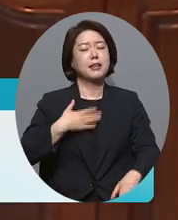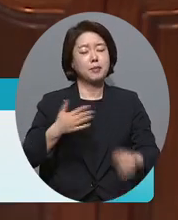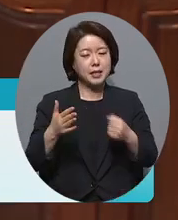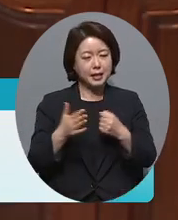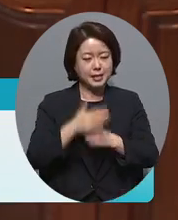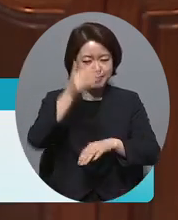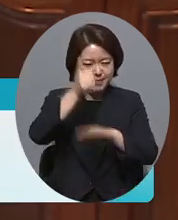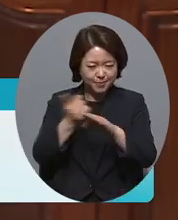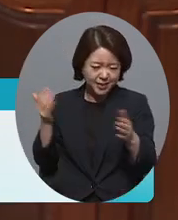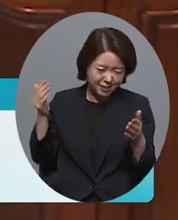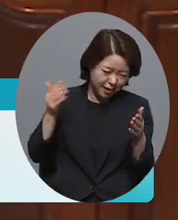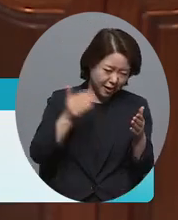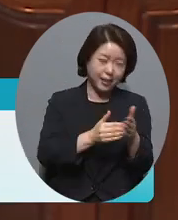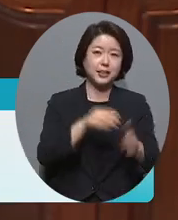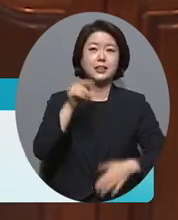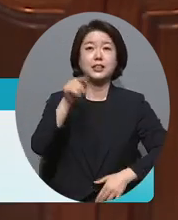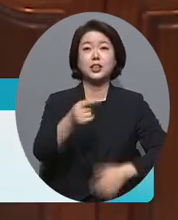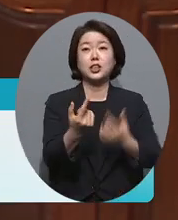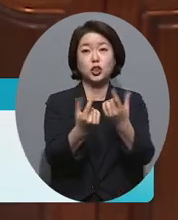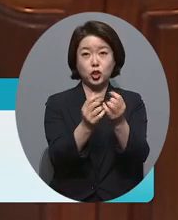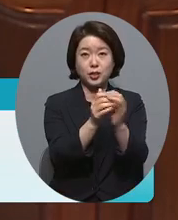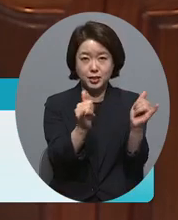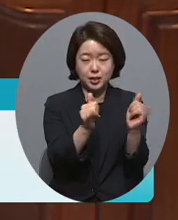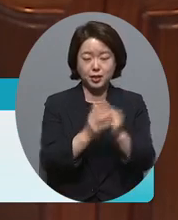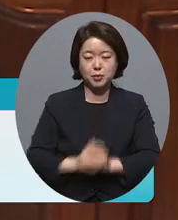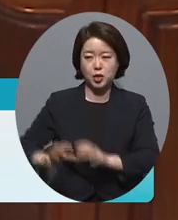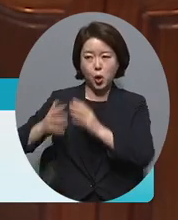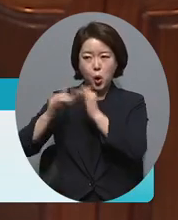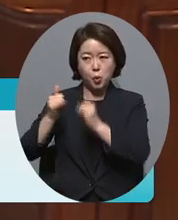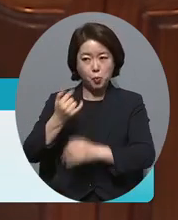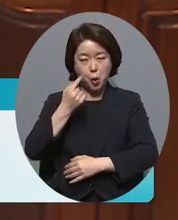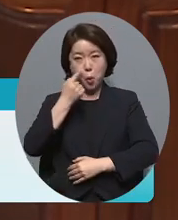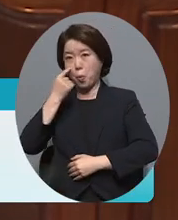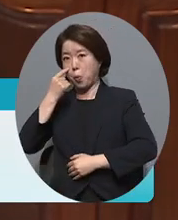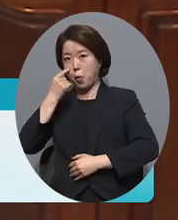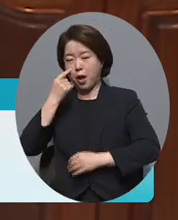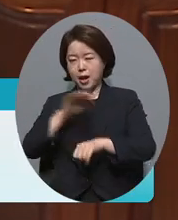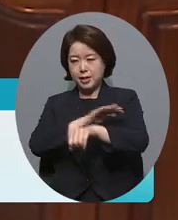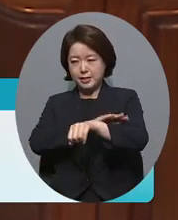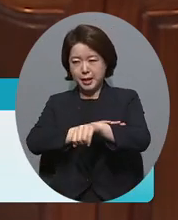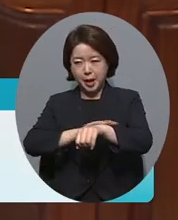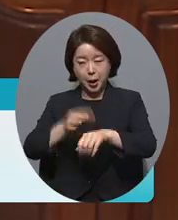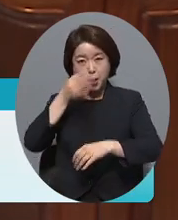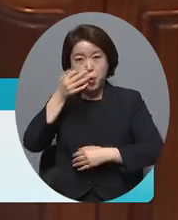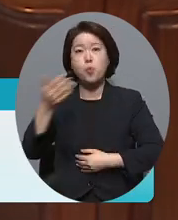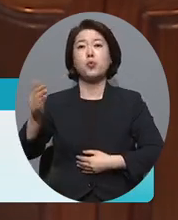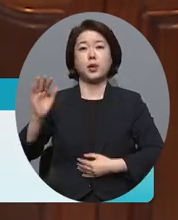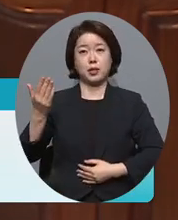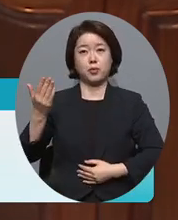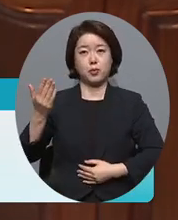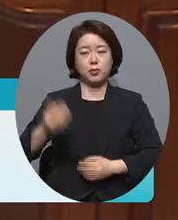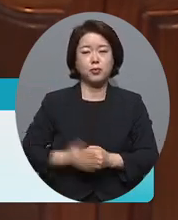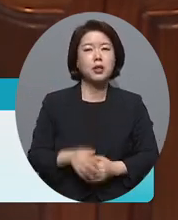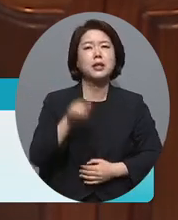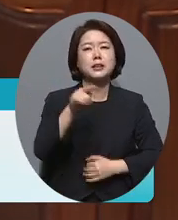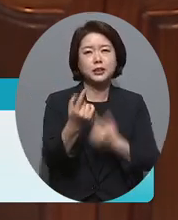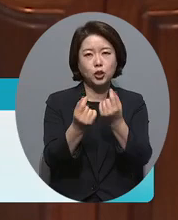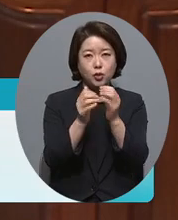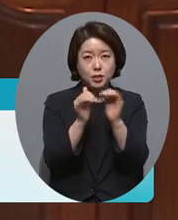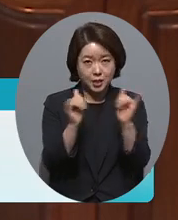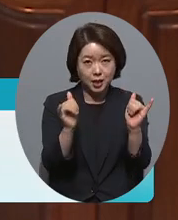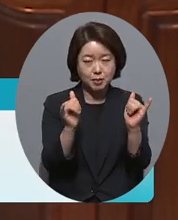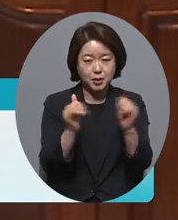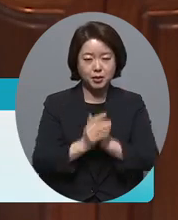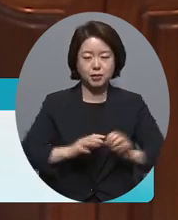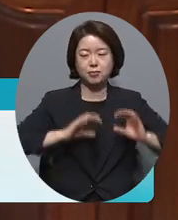끝까지 그런 분이 국민의 눈에 늘 제대로 보여야 되고 그런 분이